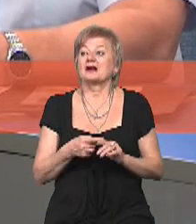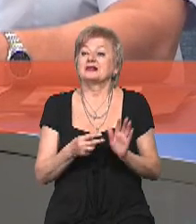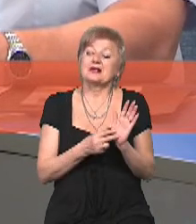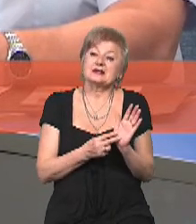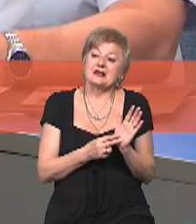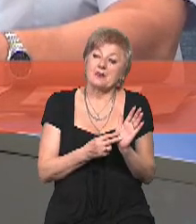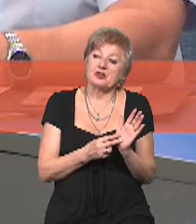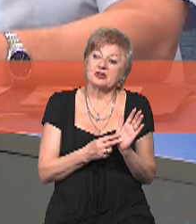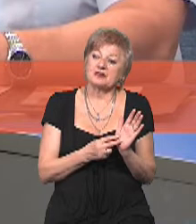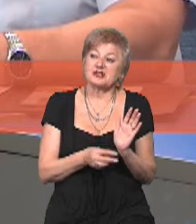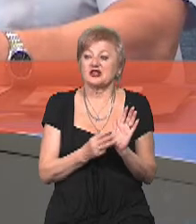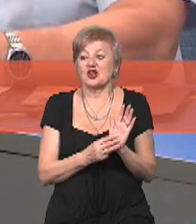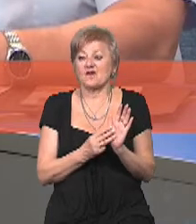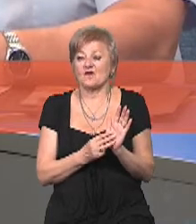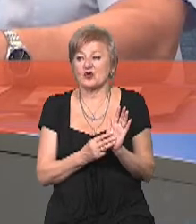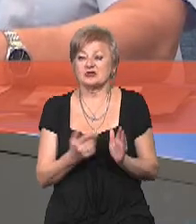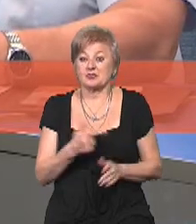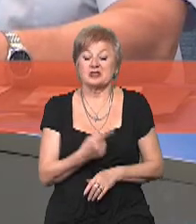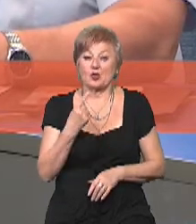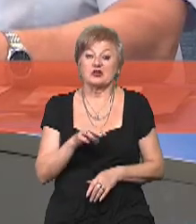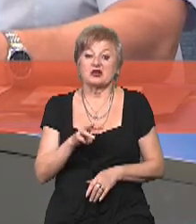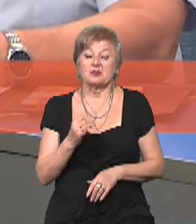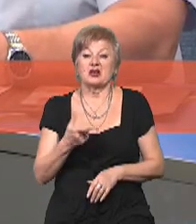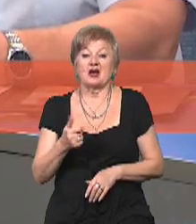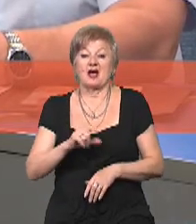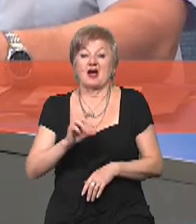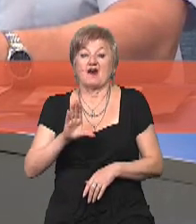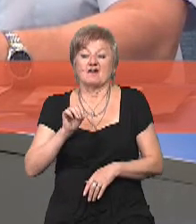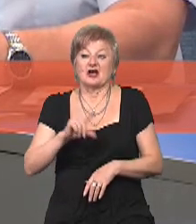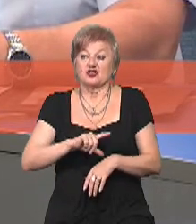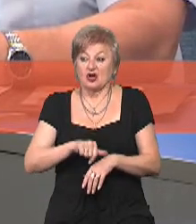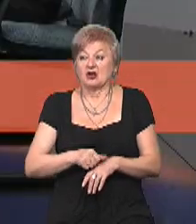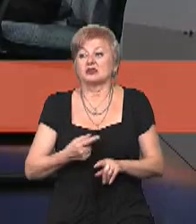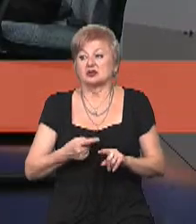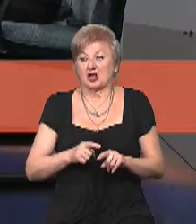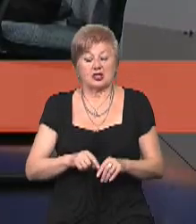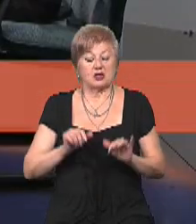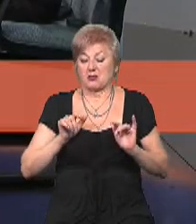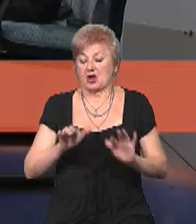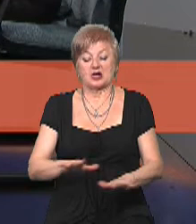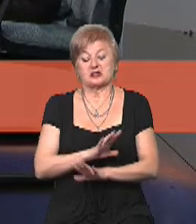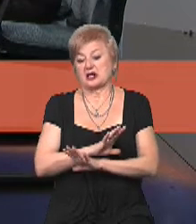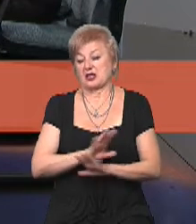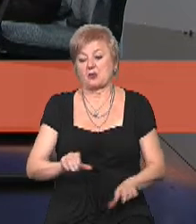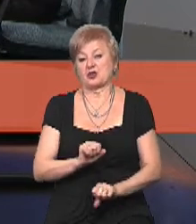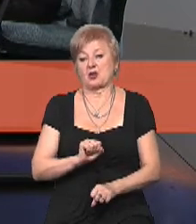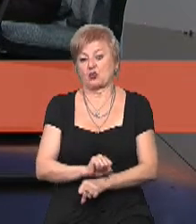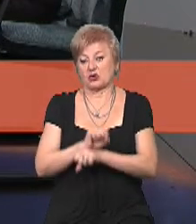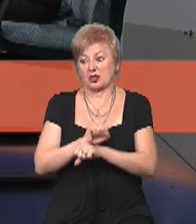или 80 гривен за мегаватт-час, то, наверное, этой бы акции протеста не было.